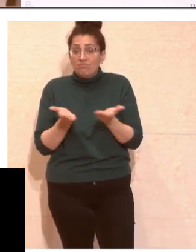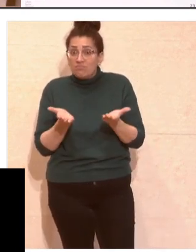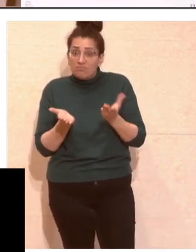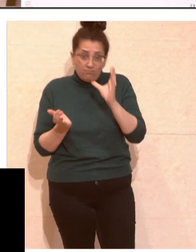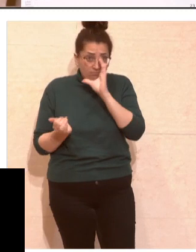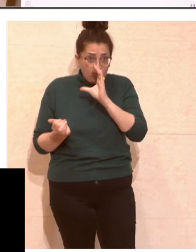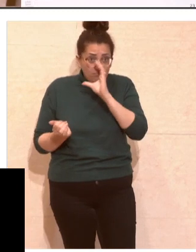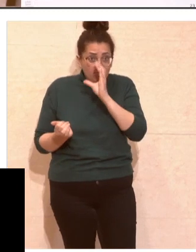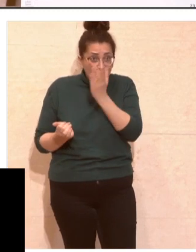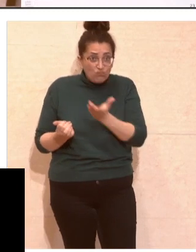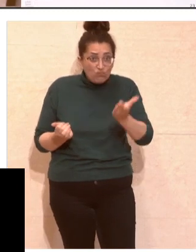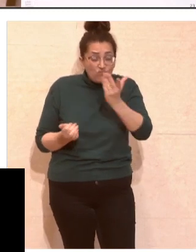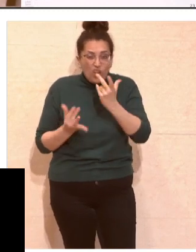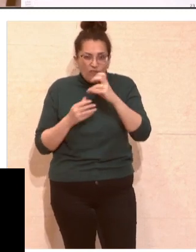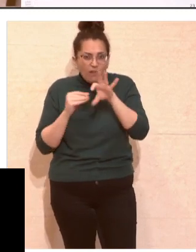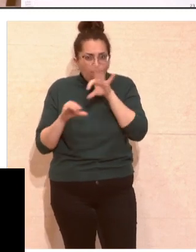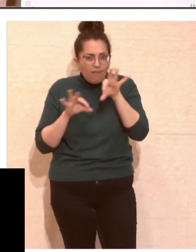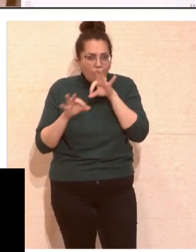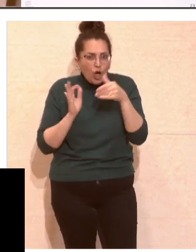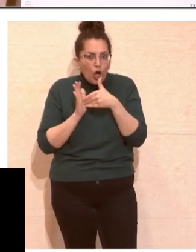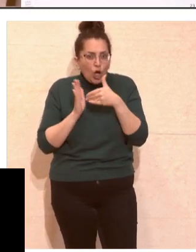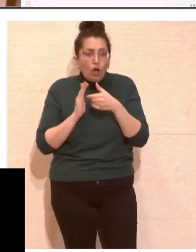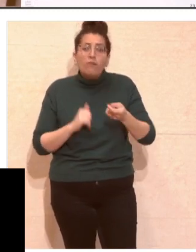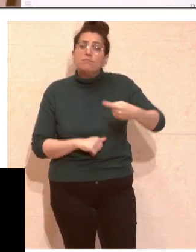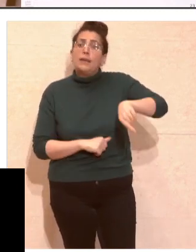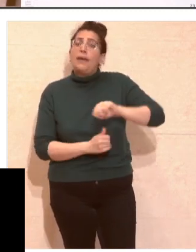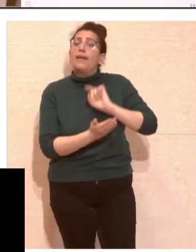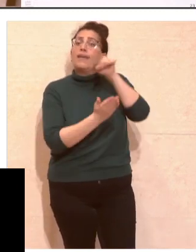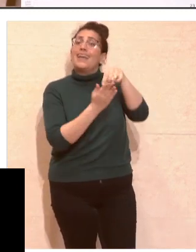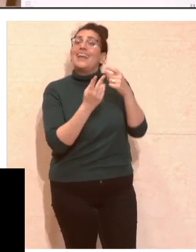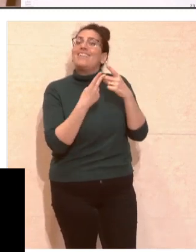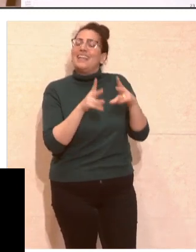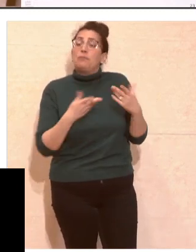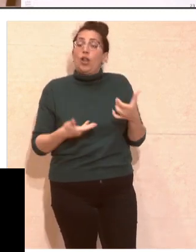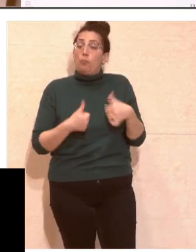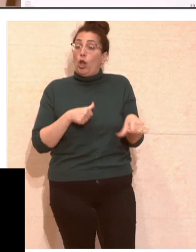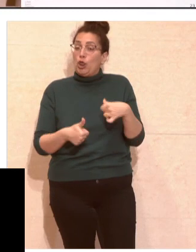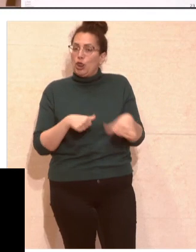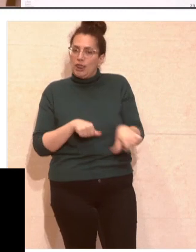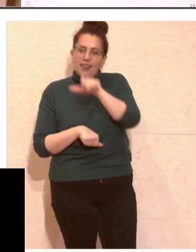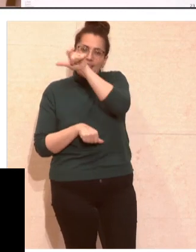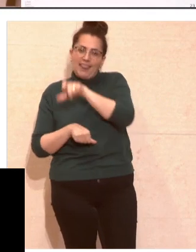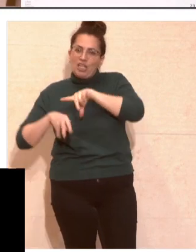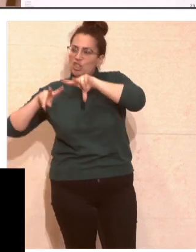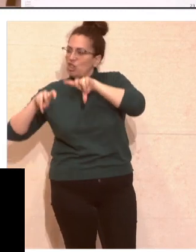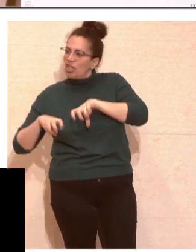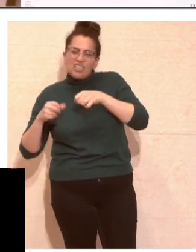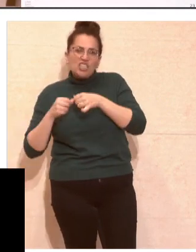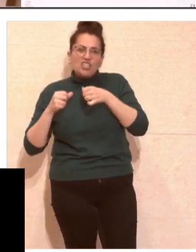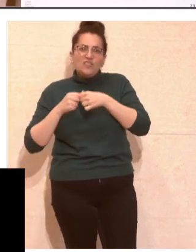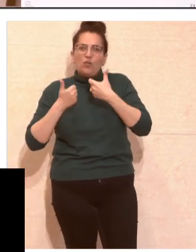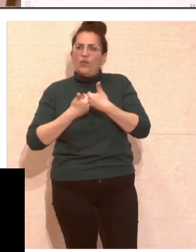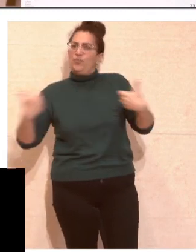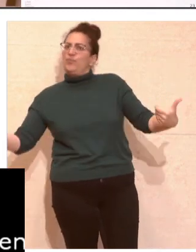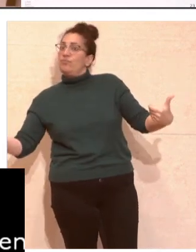êtes curieux puis si vous souhaitez en apprendre davantage. Au Québec, de plus en plus, ça devient à la mode où le chercheur, finalement, rentre en